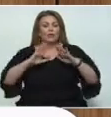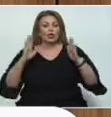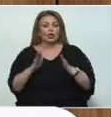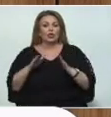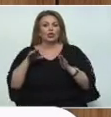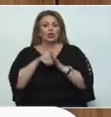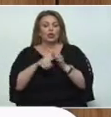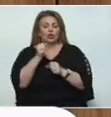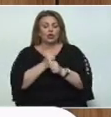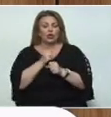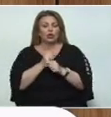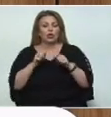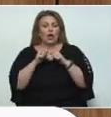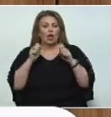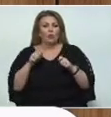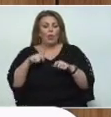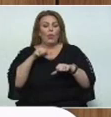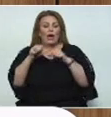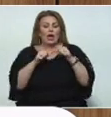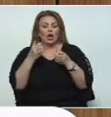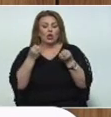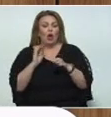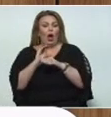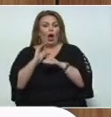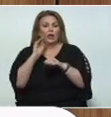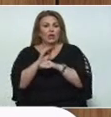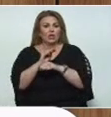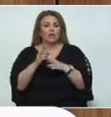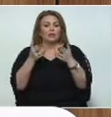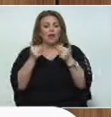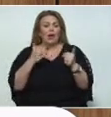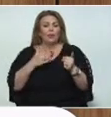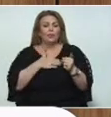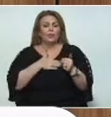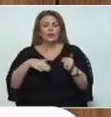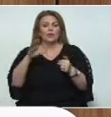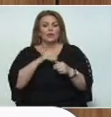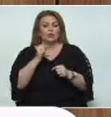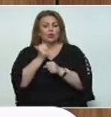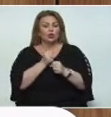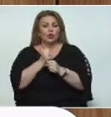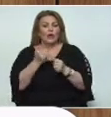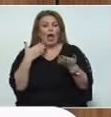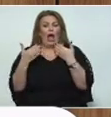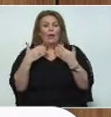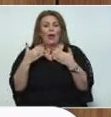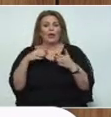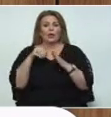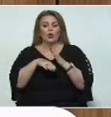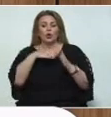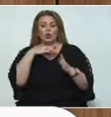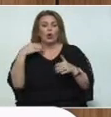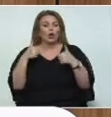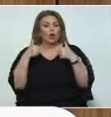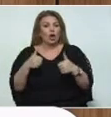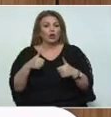təsərrüfatı yaratmışdıq. Bu il bu daha da artacaqdır. Əlbəttə, bizim Həmkarlar İttifaqı Konfederasiyası ilə əməkdaşlığımız çox